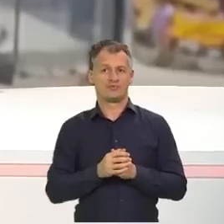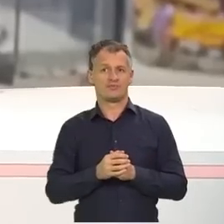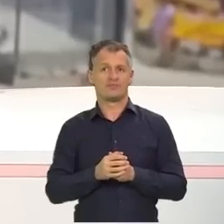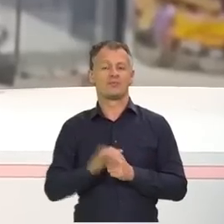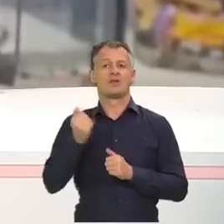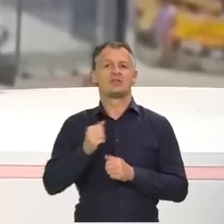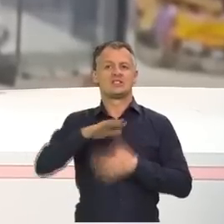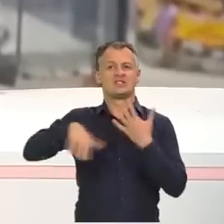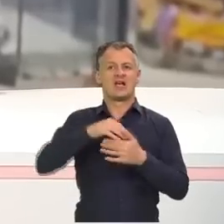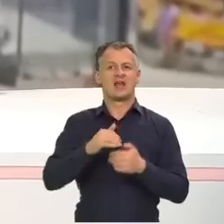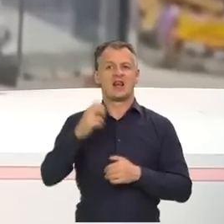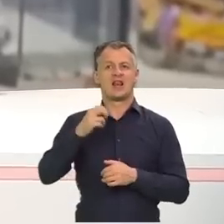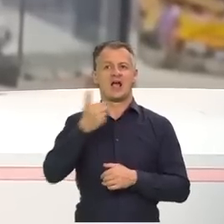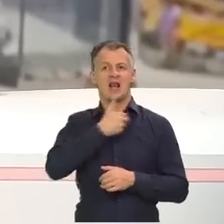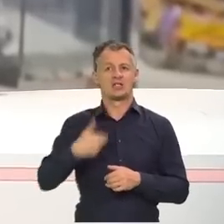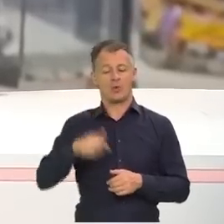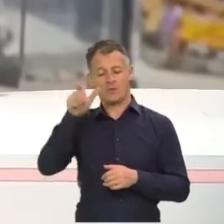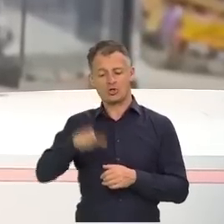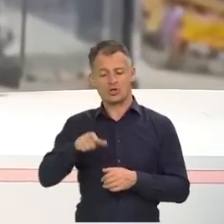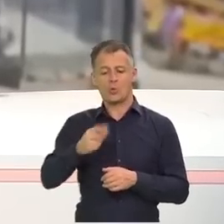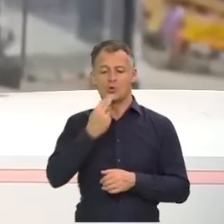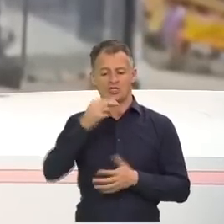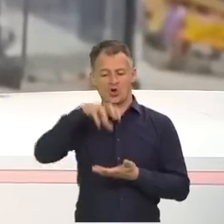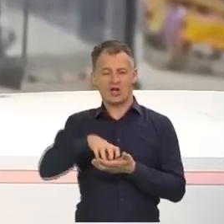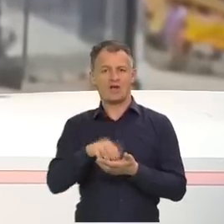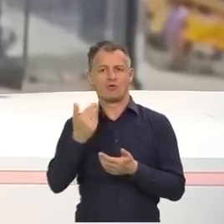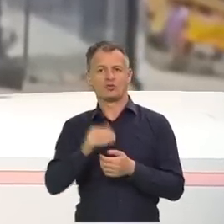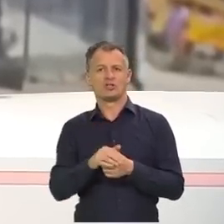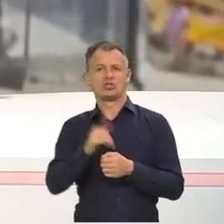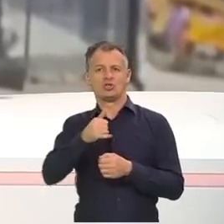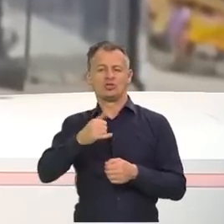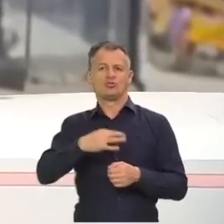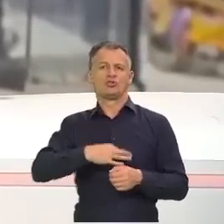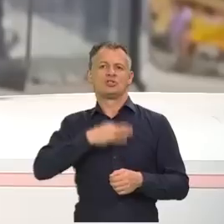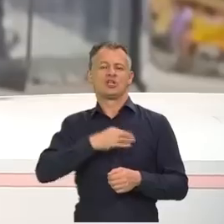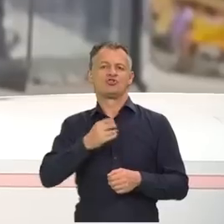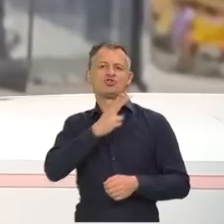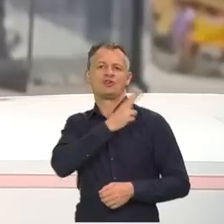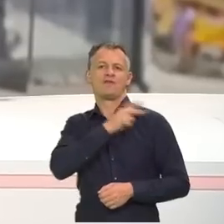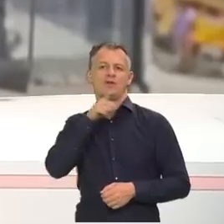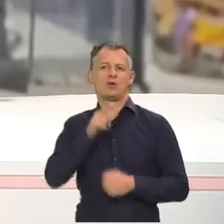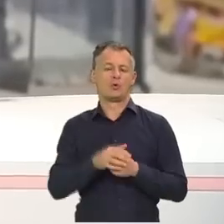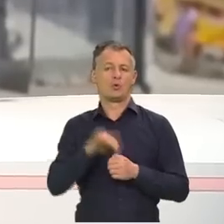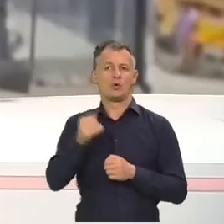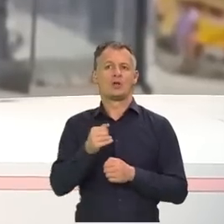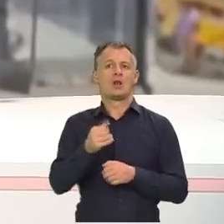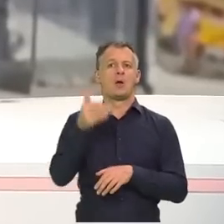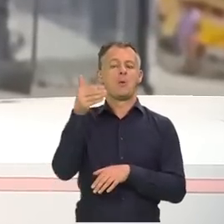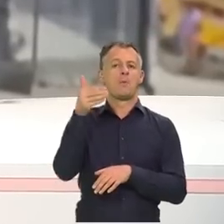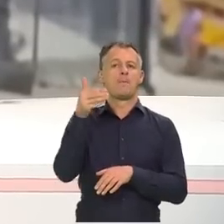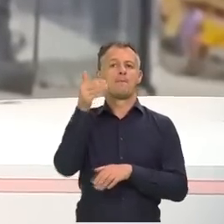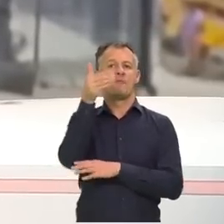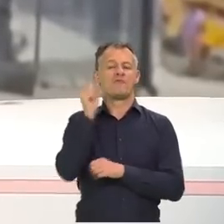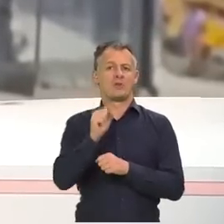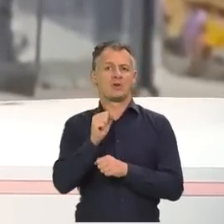Scandal la Galați, un polițist local a fost reclamat la șefii săi după ce ar fi insultat un patron de vulcanizare în timp ce îi controla afacerea.